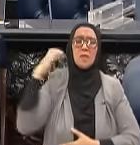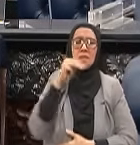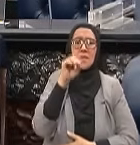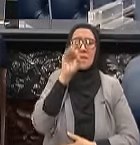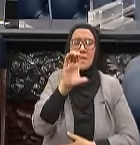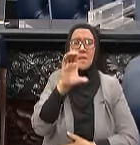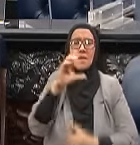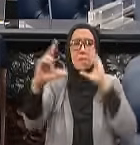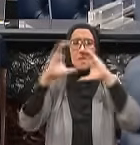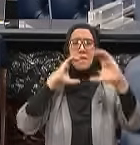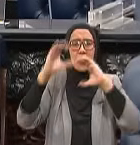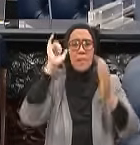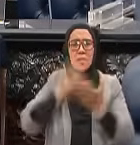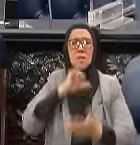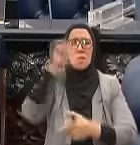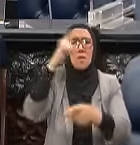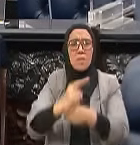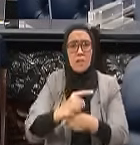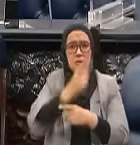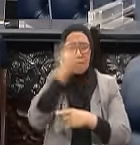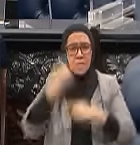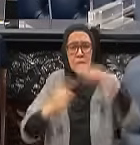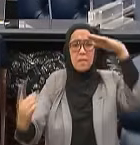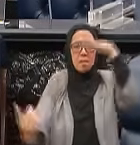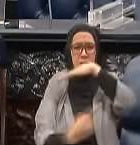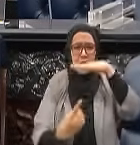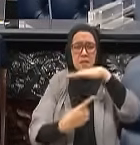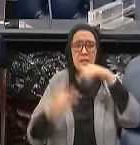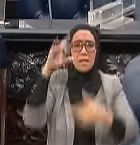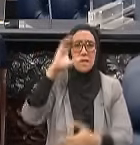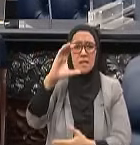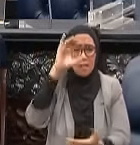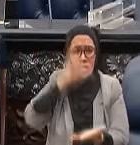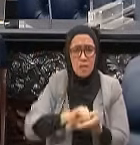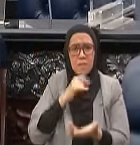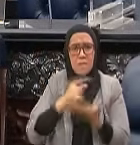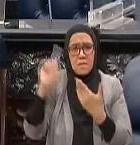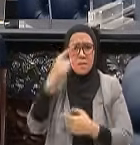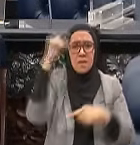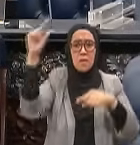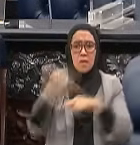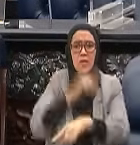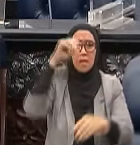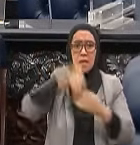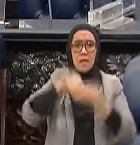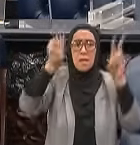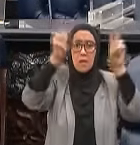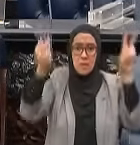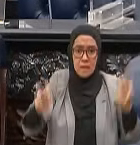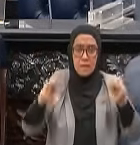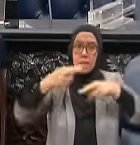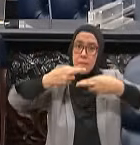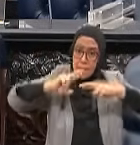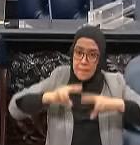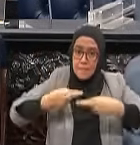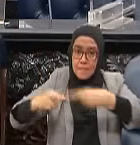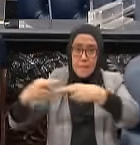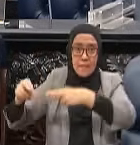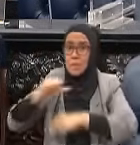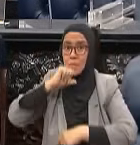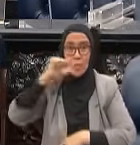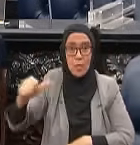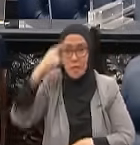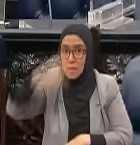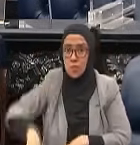Runner bassaka bottas ini hanya digunakan Kai dalam konteks pembahasan bukannya